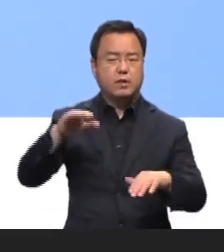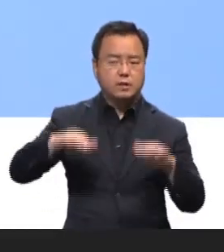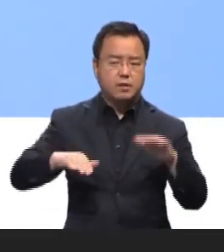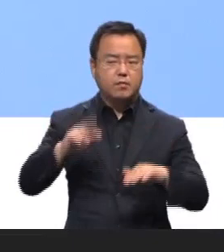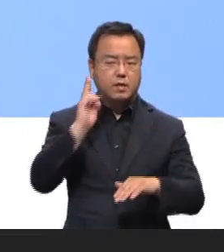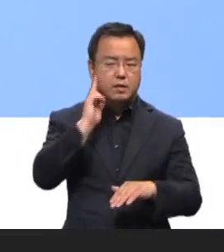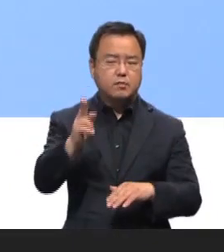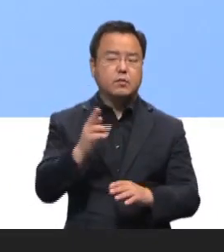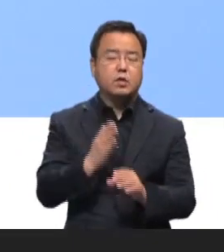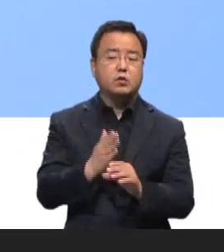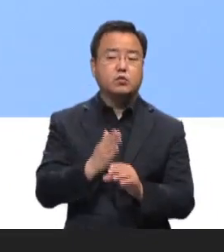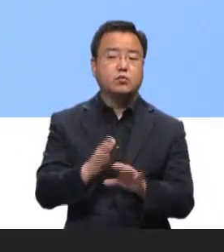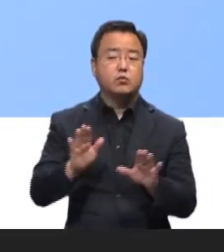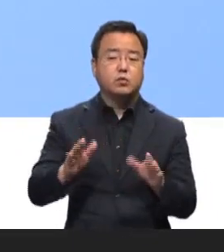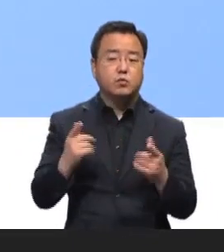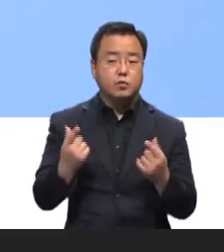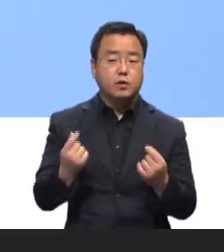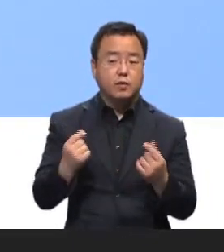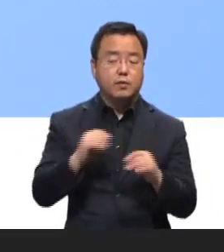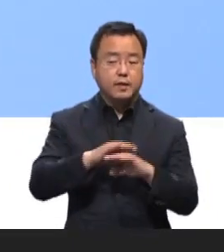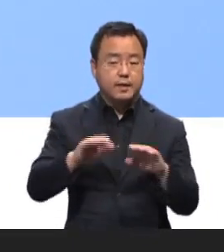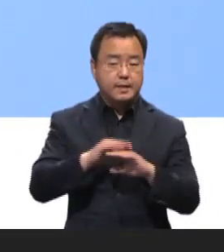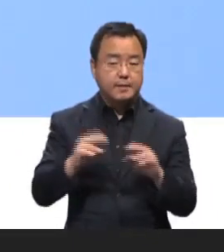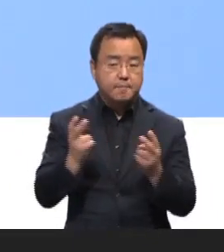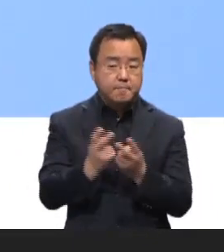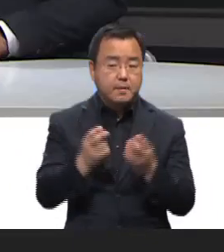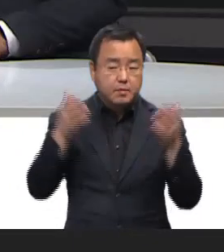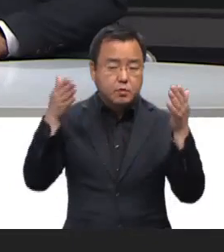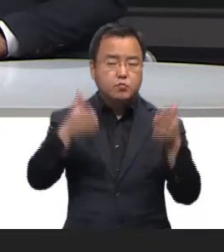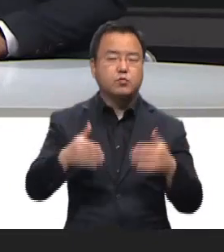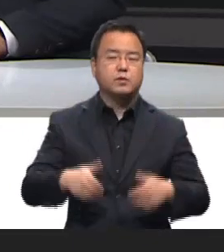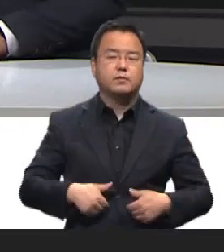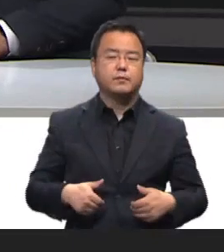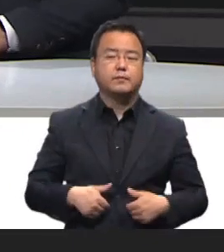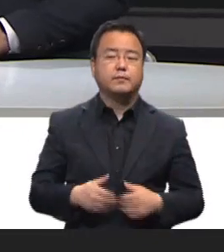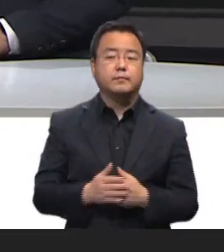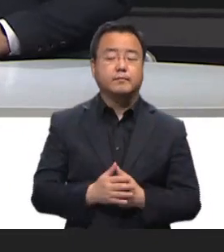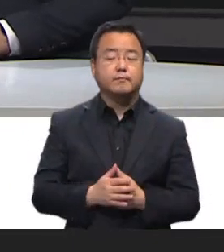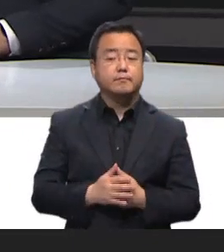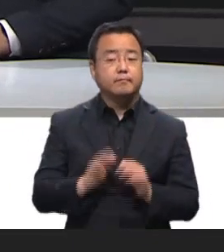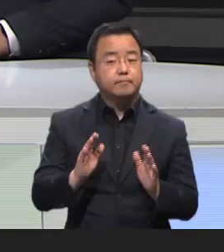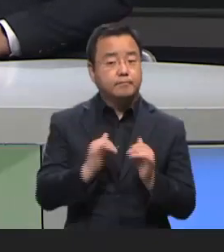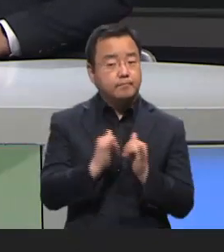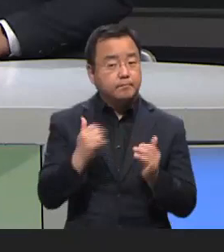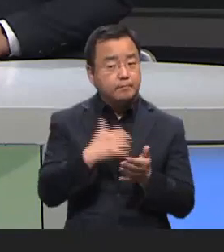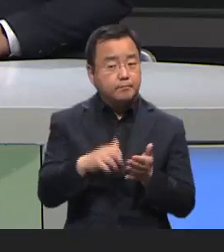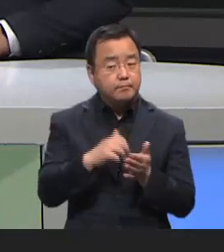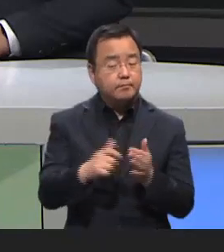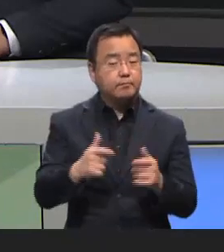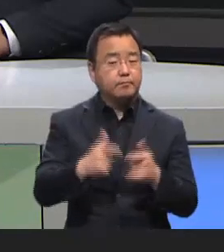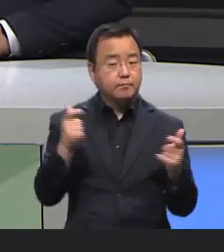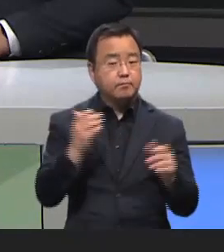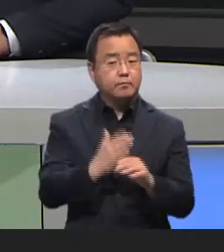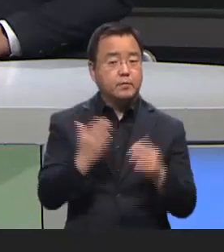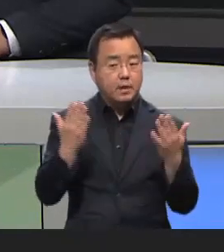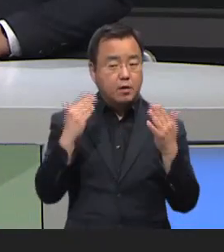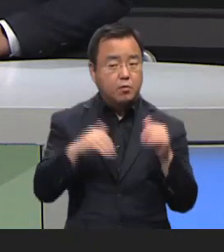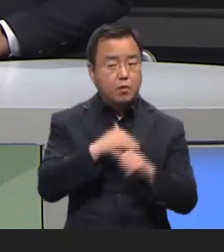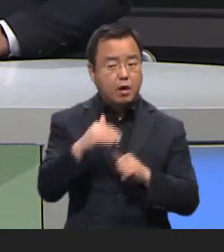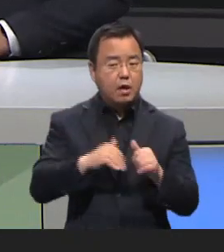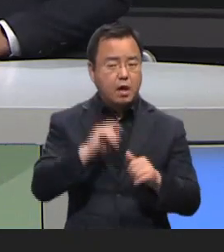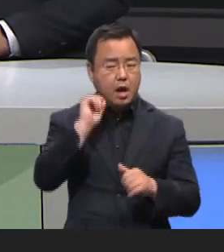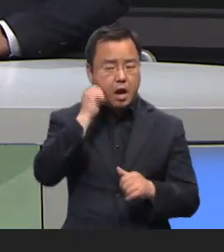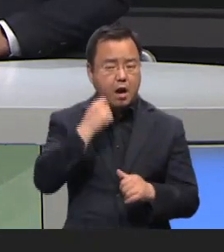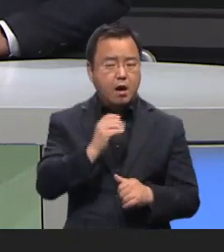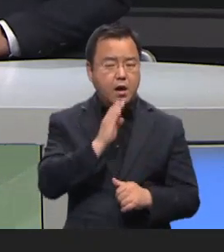커서 이런 대책의 좀 집중을 해야 되는 식의 갖습니다 근데 저한테 뭐 인원이 늘어나는 만큼 그만큼 학교에서도 어려움이 발생할 수 밖에